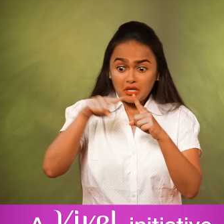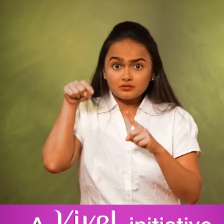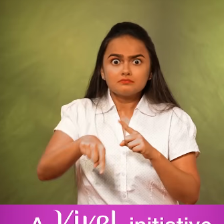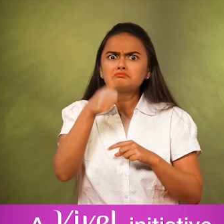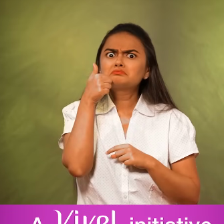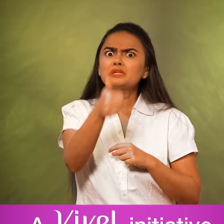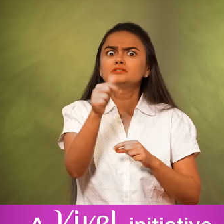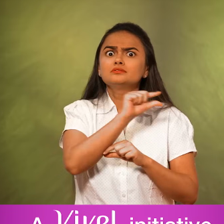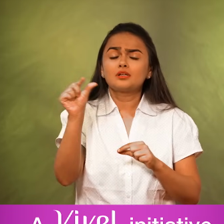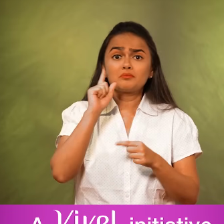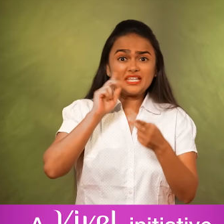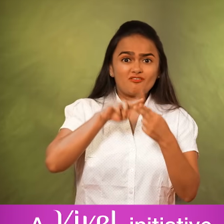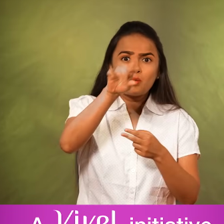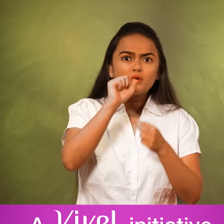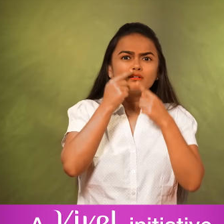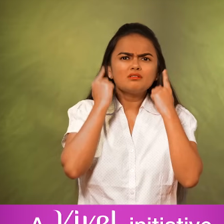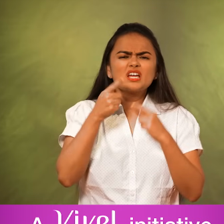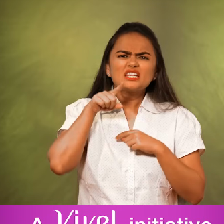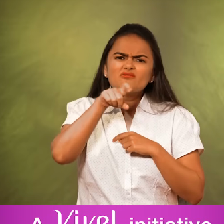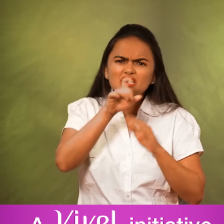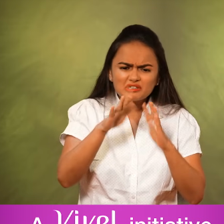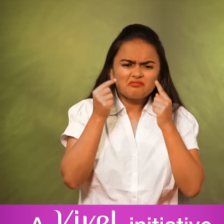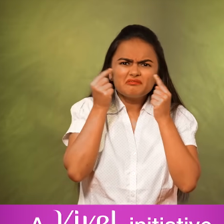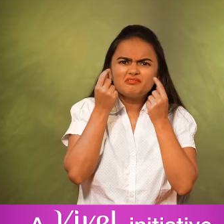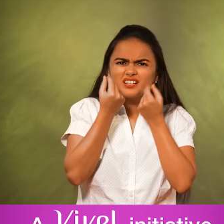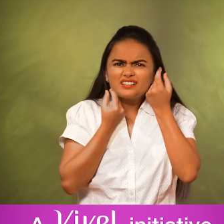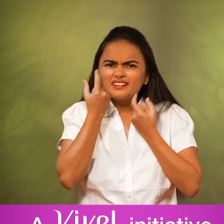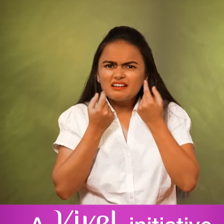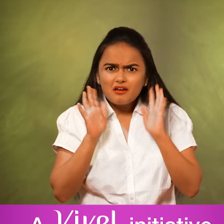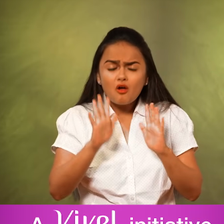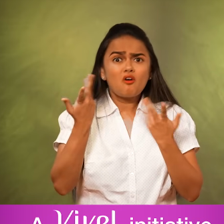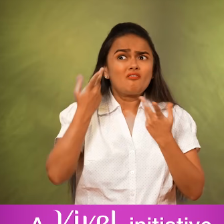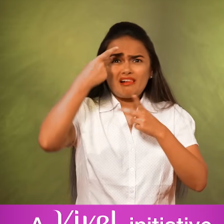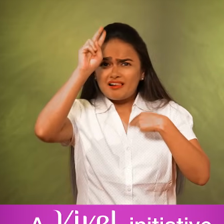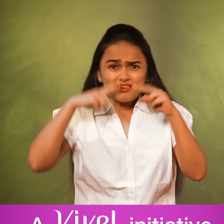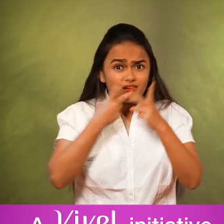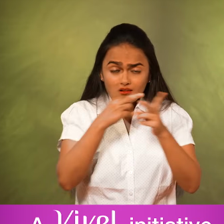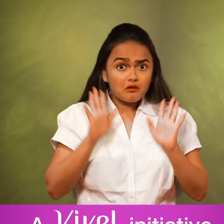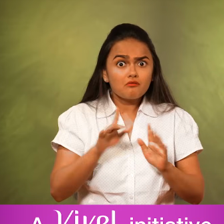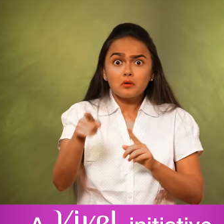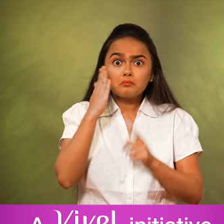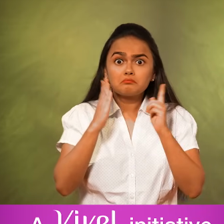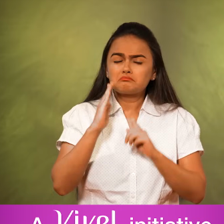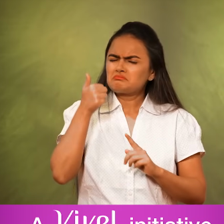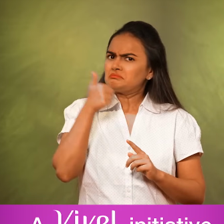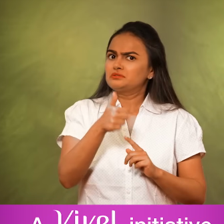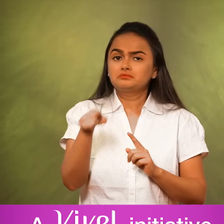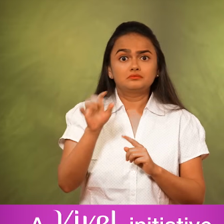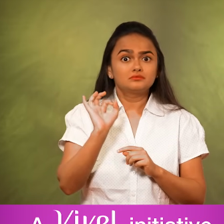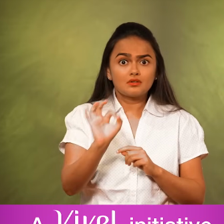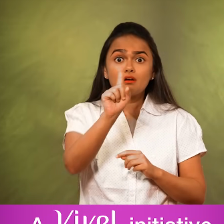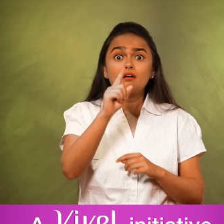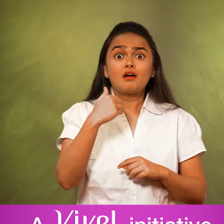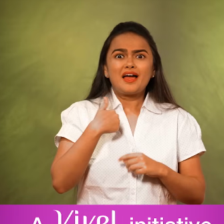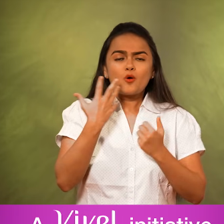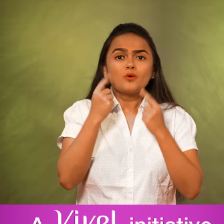के लिए काफी अच्छे से काम करता है। अगर आपकी स्किन पे कोई इन्फेक्शन है या बहुत ज्यादा टेक्सचर आ गया है, देन ऑल्सो इट वर्क्स रियली रियली